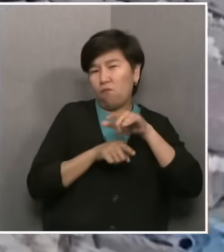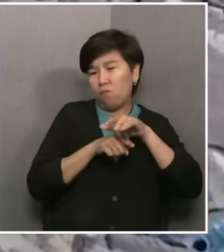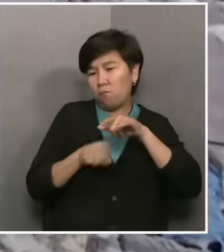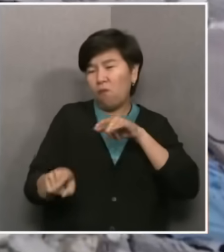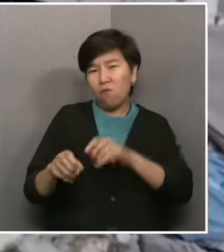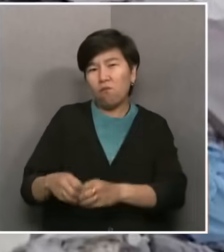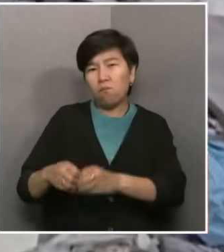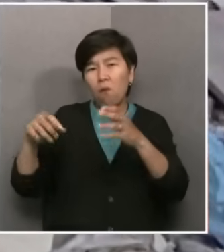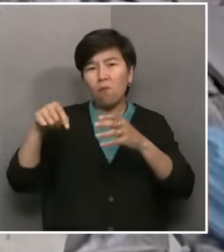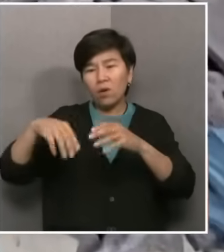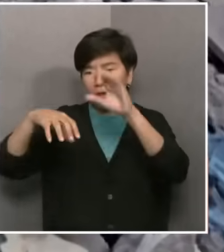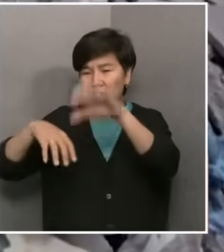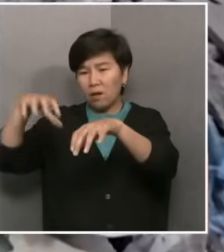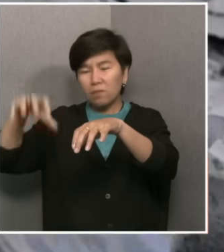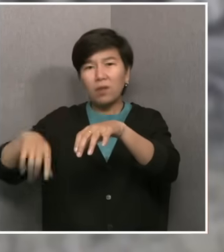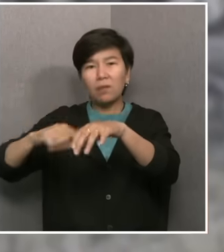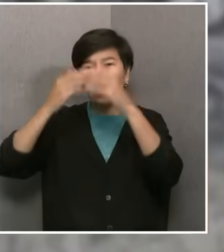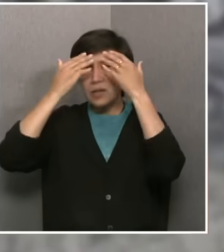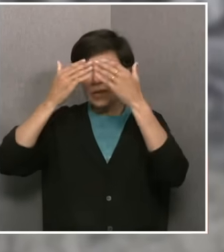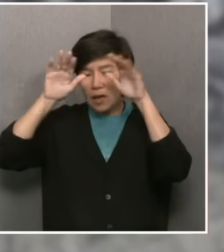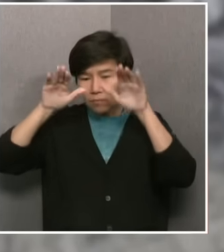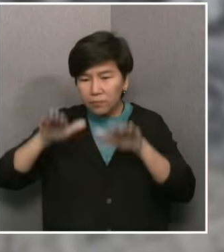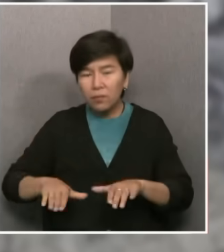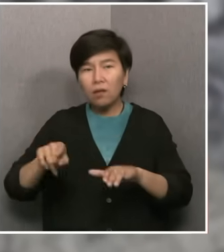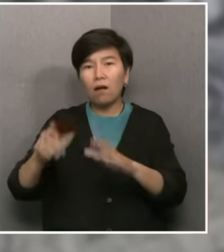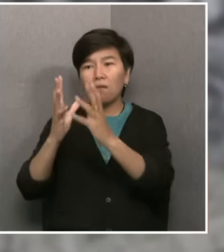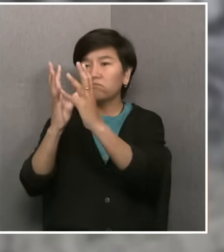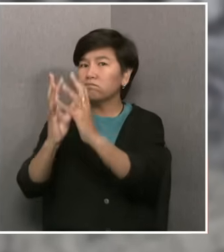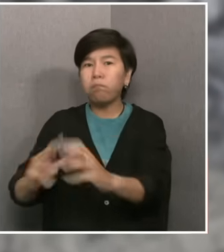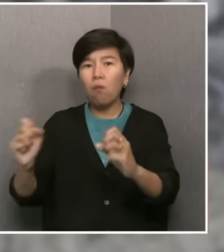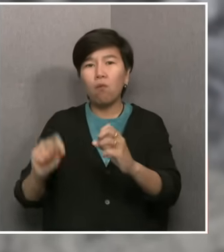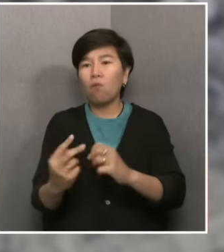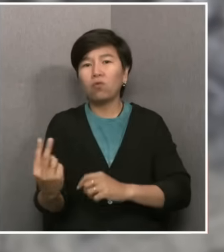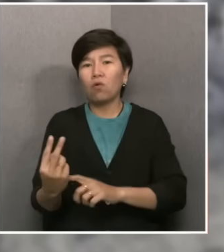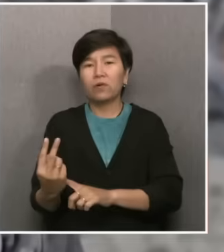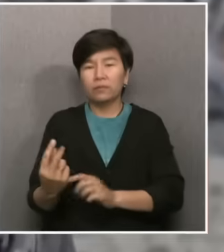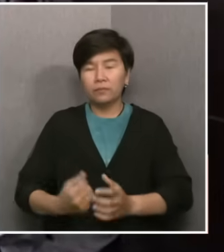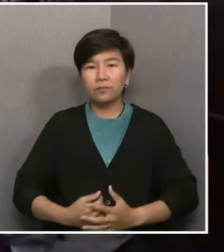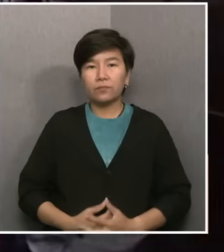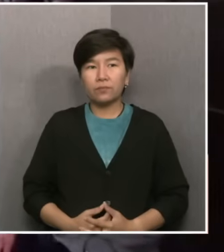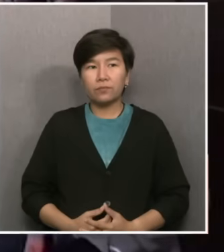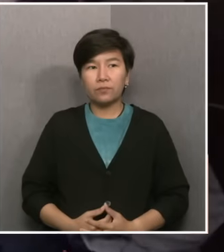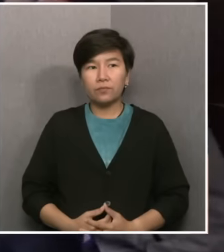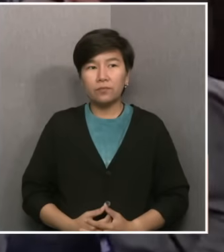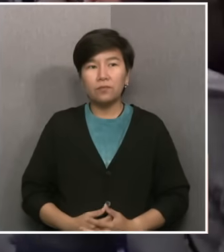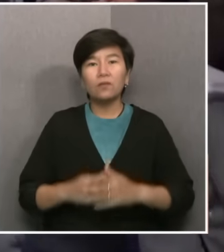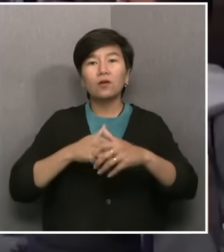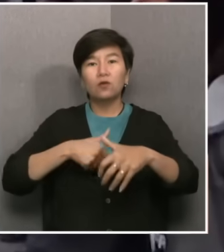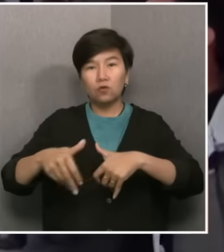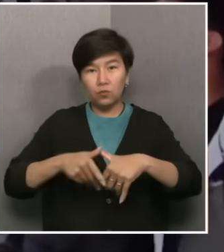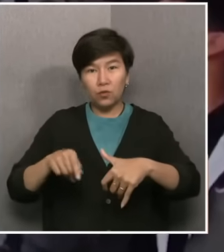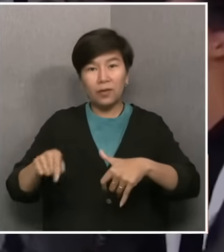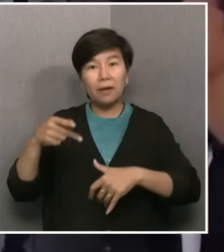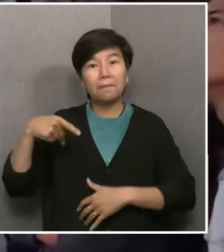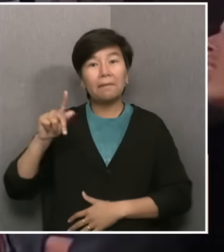ทั้ง 2แห่งได้รับความเสียหายกลายเป็นซากปรักหักพังหนึ่งในชาวปาเลสไตน์ที่อาศัยอยู่บริเวณค่าย